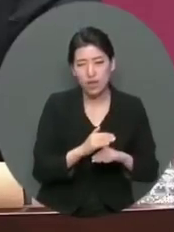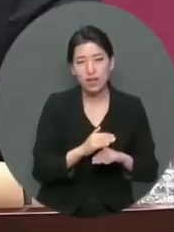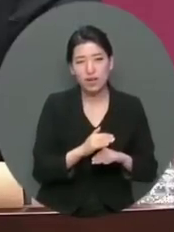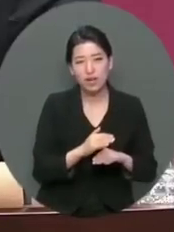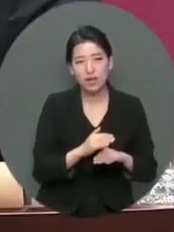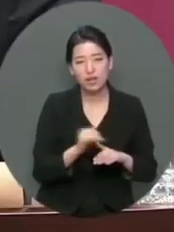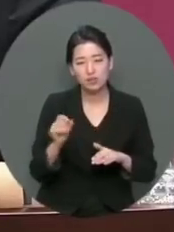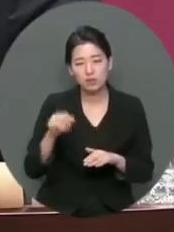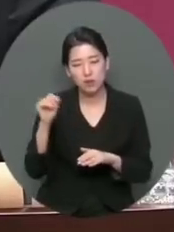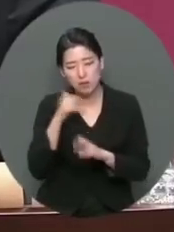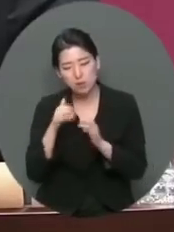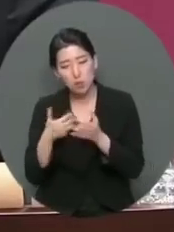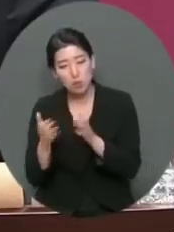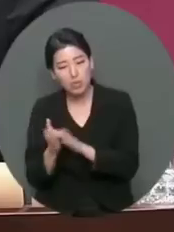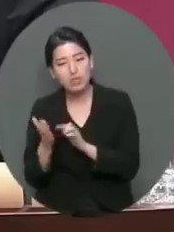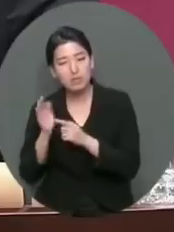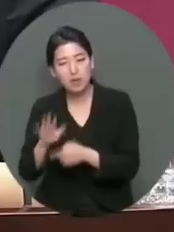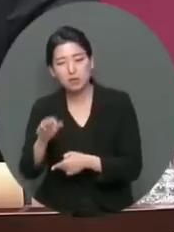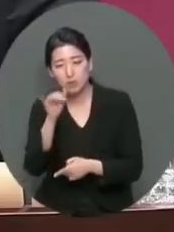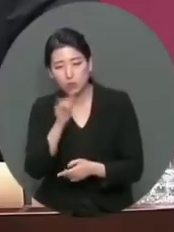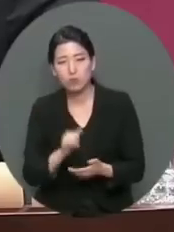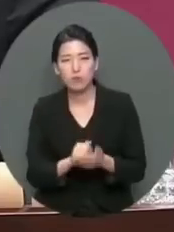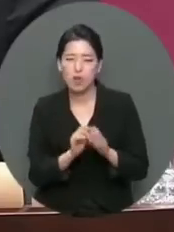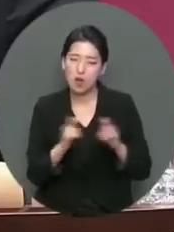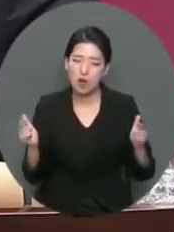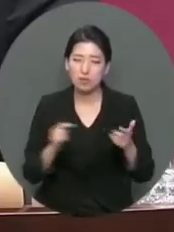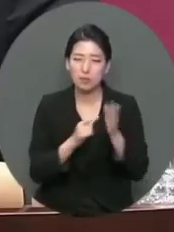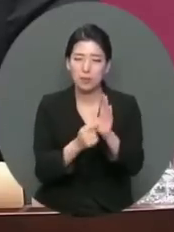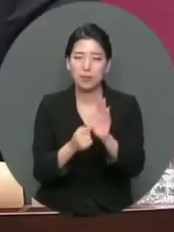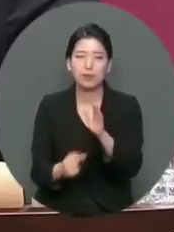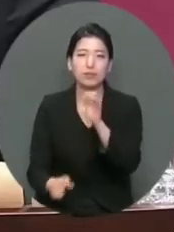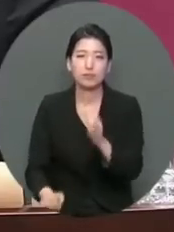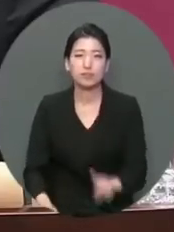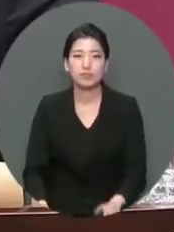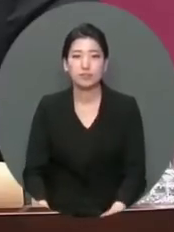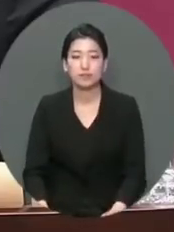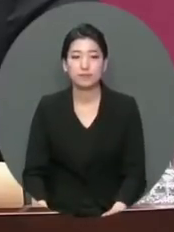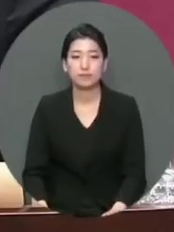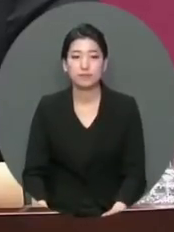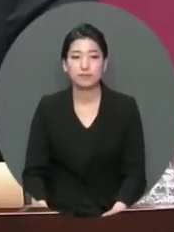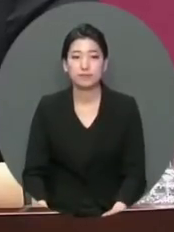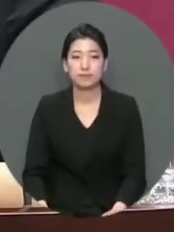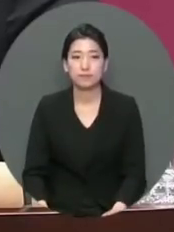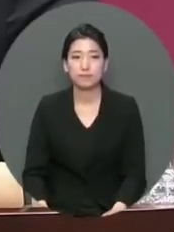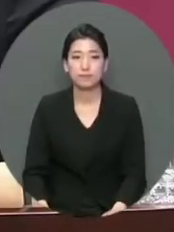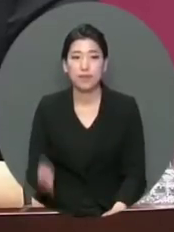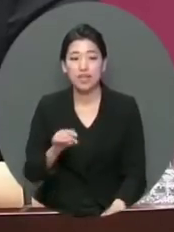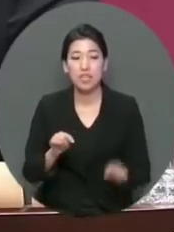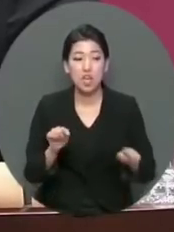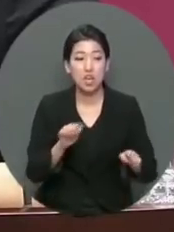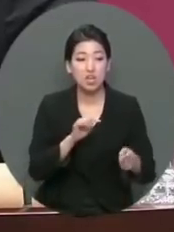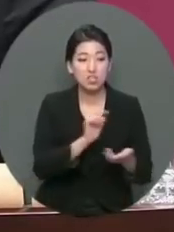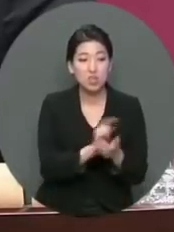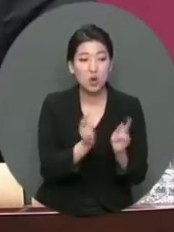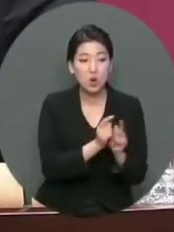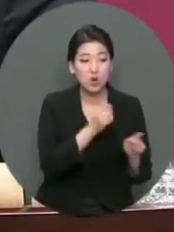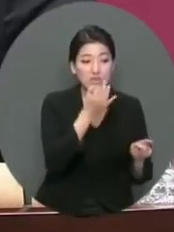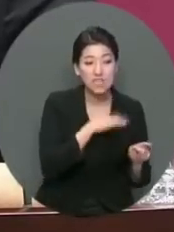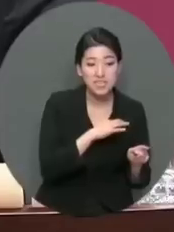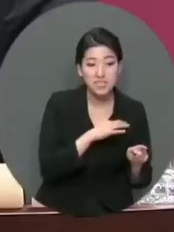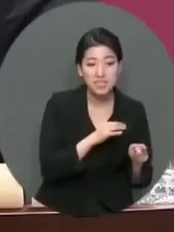당사자의 변호인을 통해서 나오는 경우도 있고 여러 가지가 있습니다. 그렇지만 이게 양쪽 진영에서 본인들이 유리할 경우에는